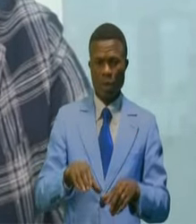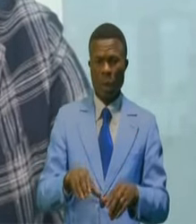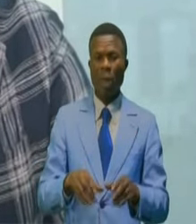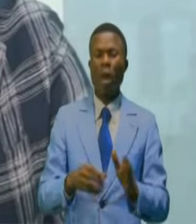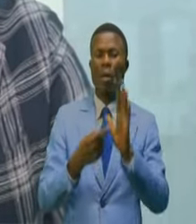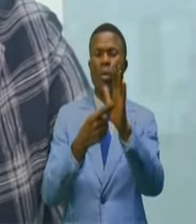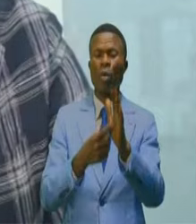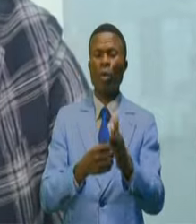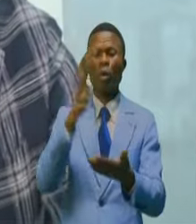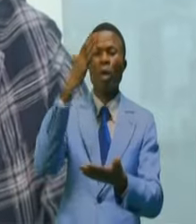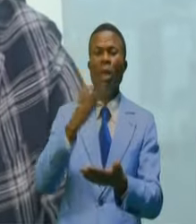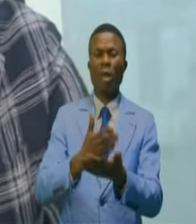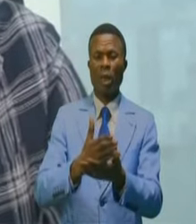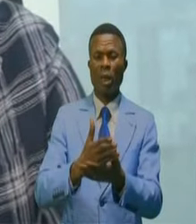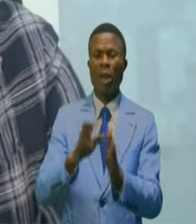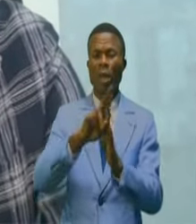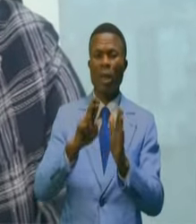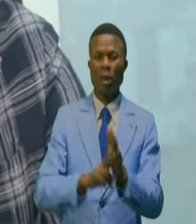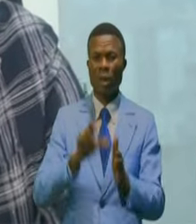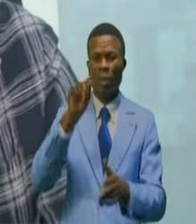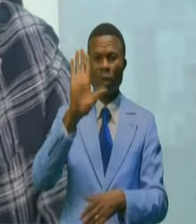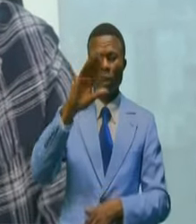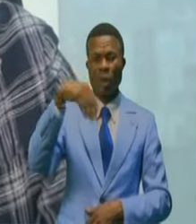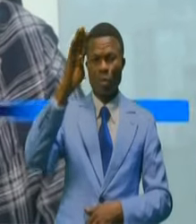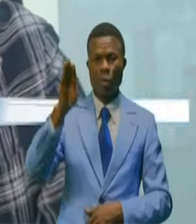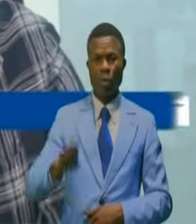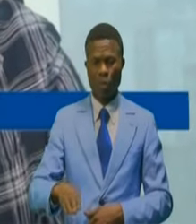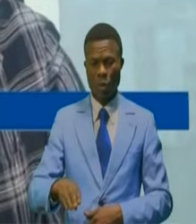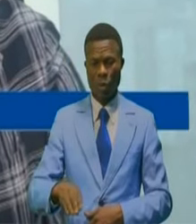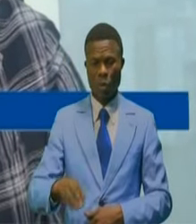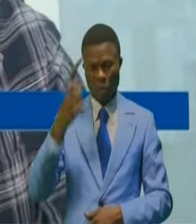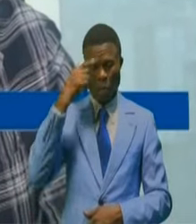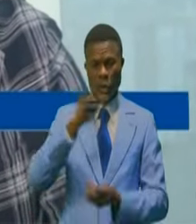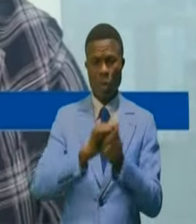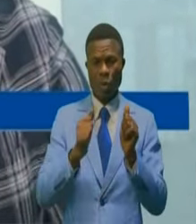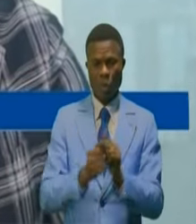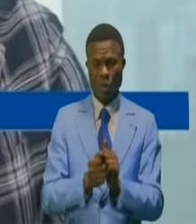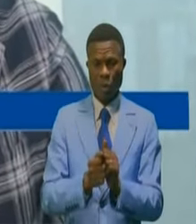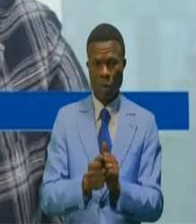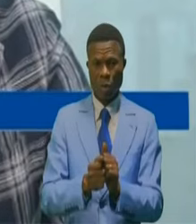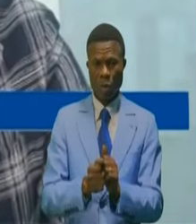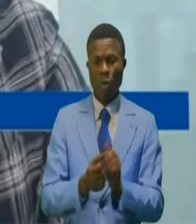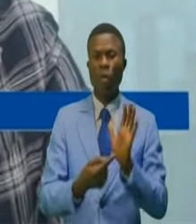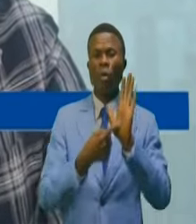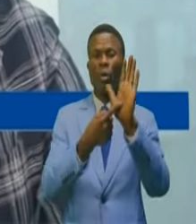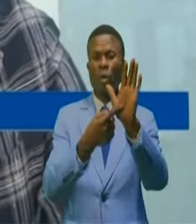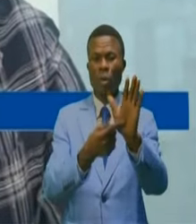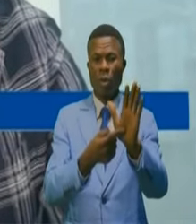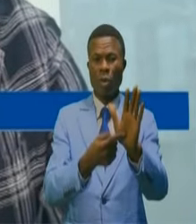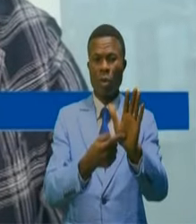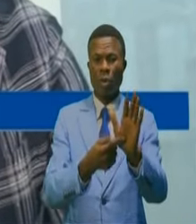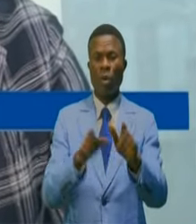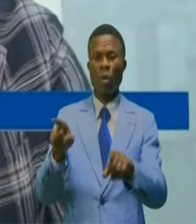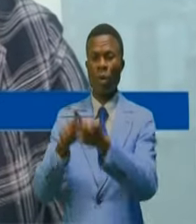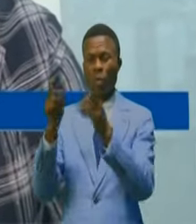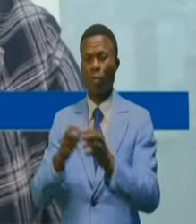limite réglementaire de 25% en ce qui concerne l'exposition par emprunteur.